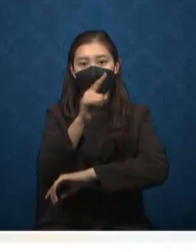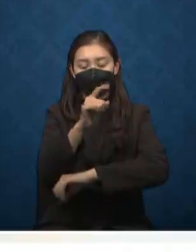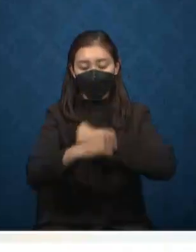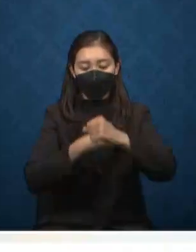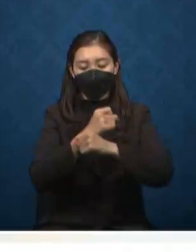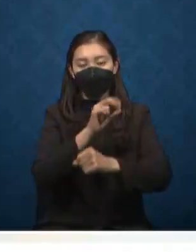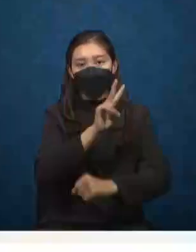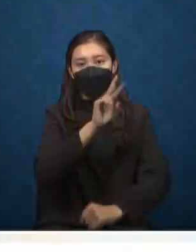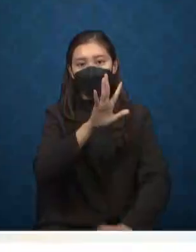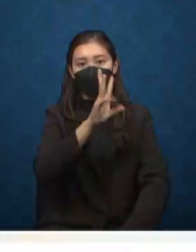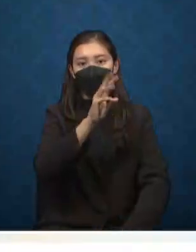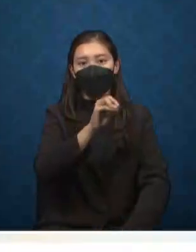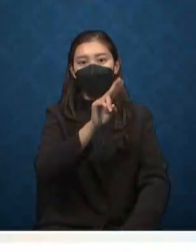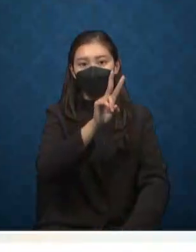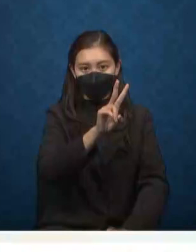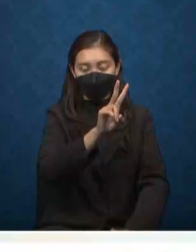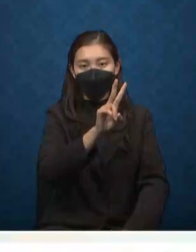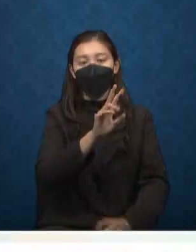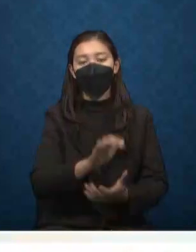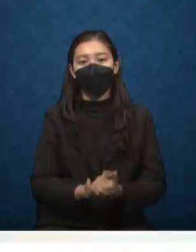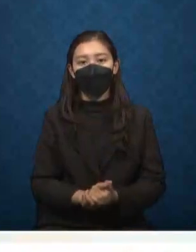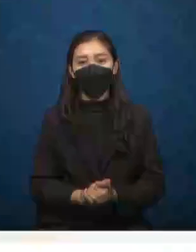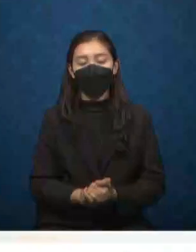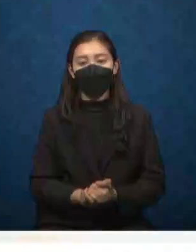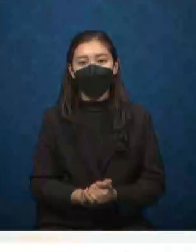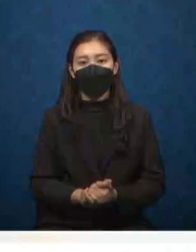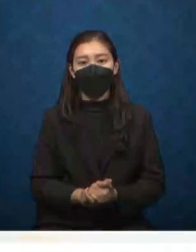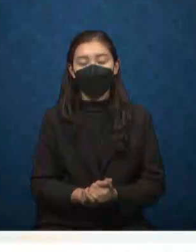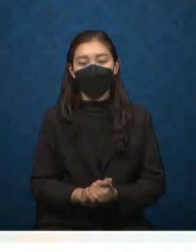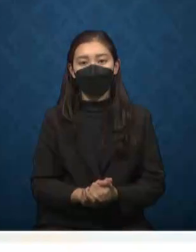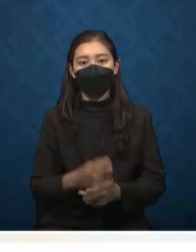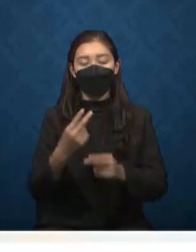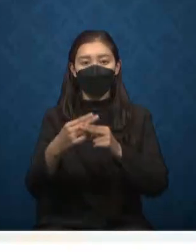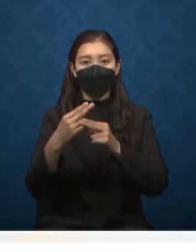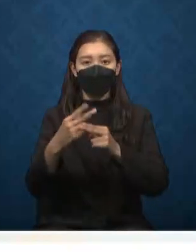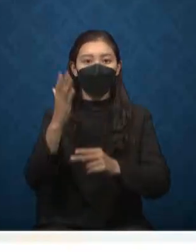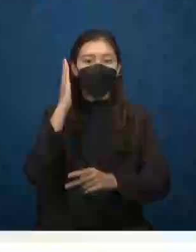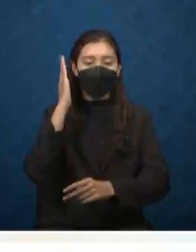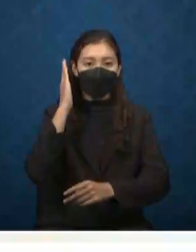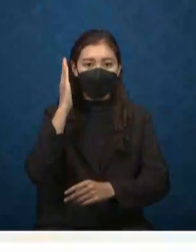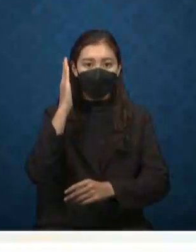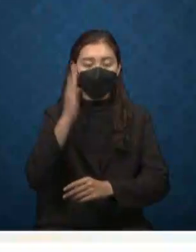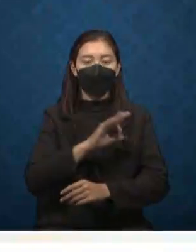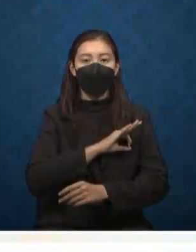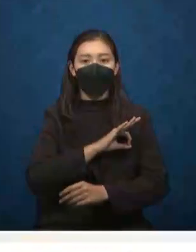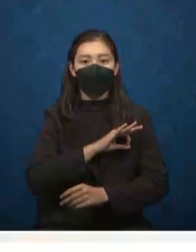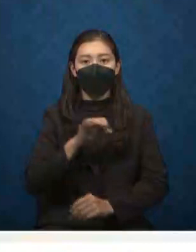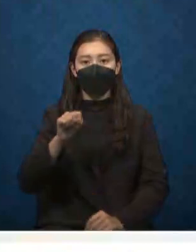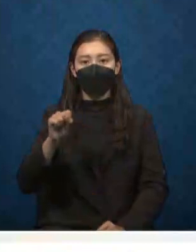2562เนื่องด้วยพลเอกสกลชื่นตระกูลสมาชิกวุฒิสภ